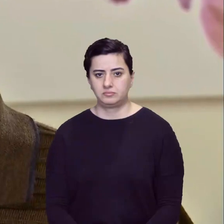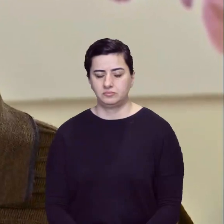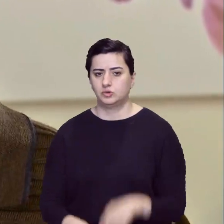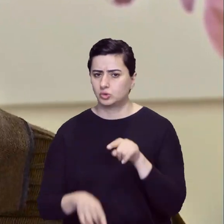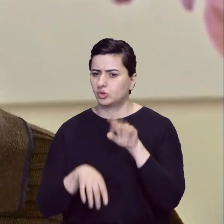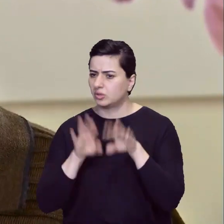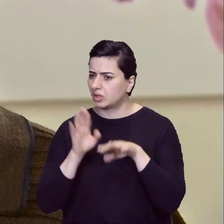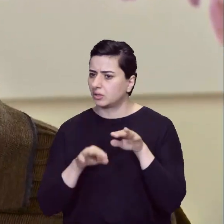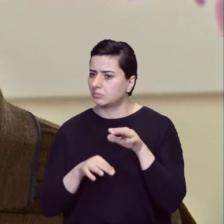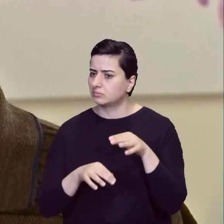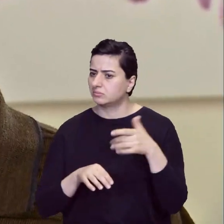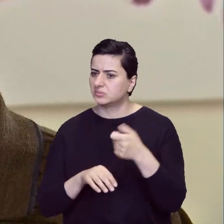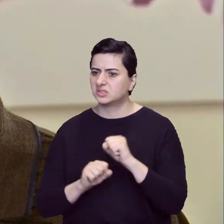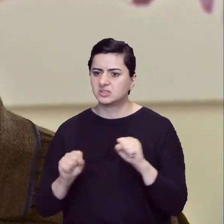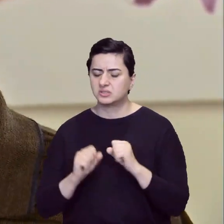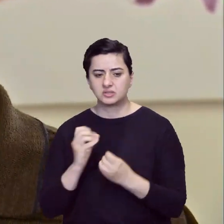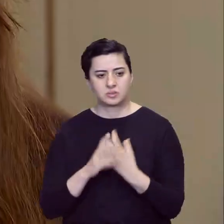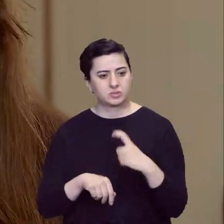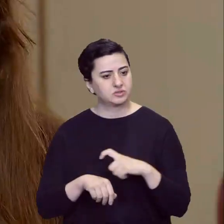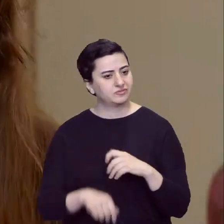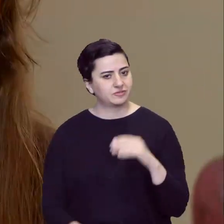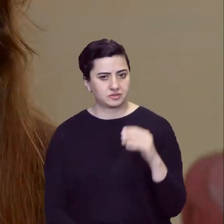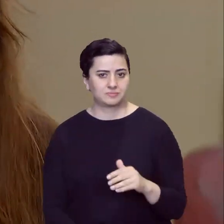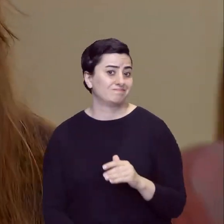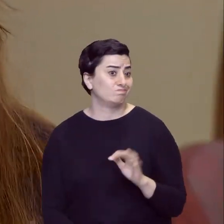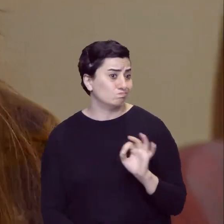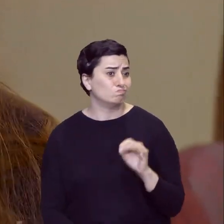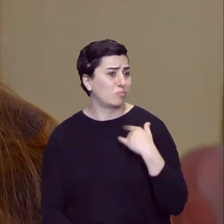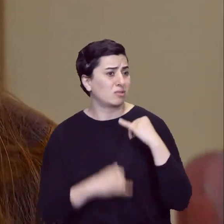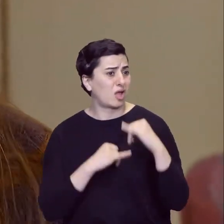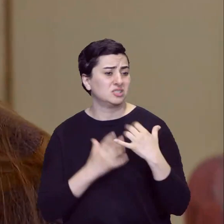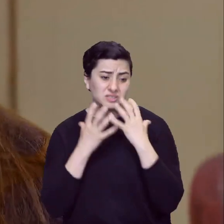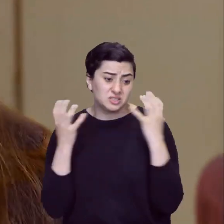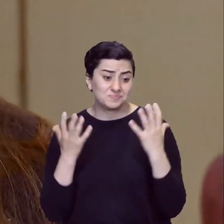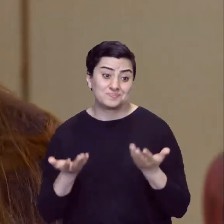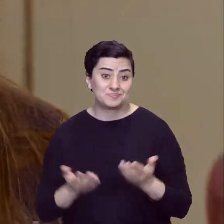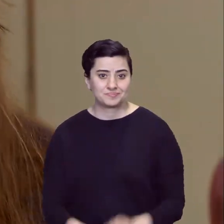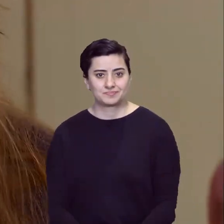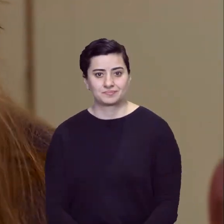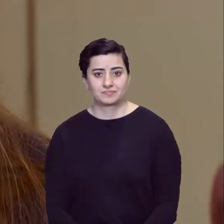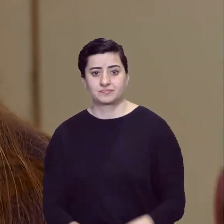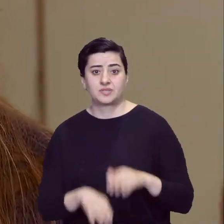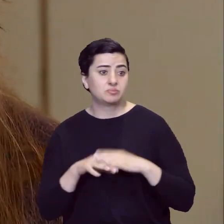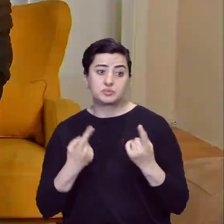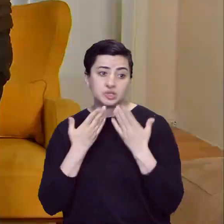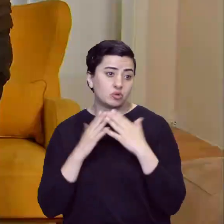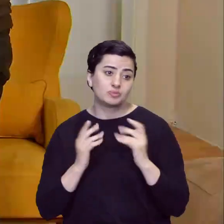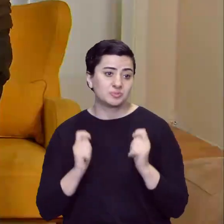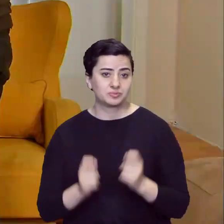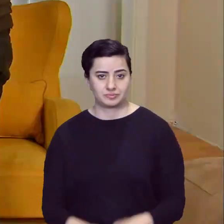Şu reklam mesajları... İnsanı sabah sabah taciz ediyor. Evet, ben de çok sinir oluyorum ama yapılacak bir şey